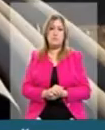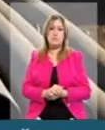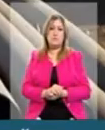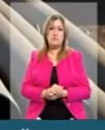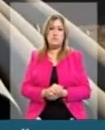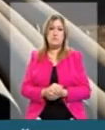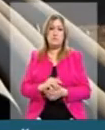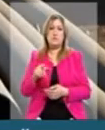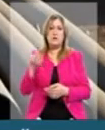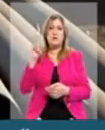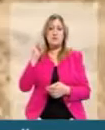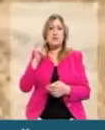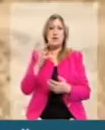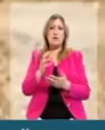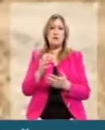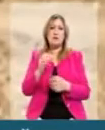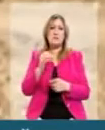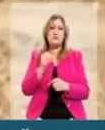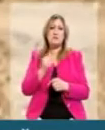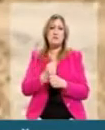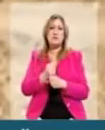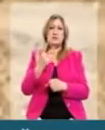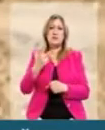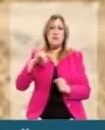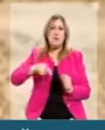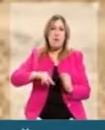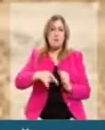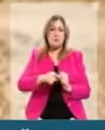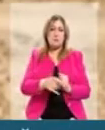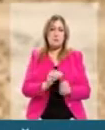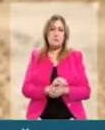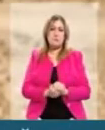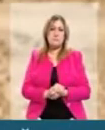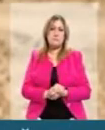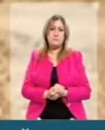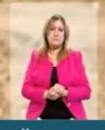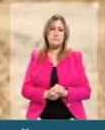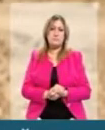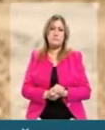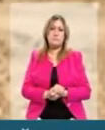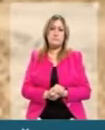пускать, одна резервный участок. Делается приямок, значит, делается